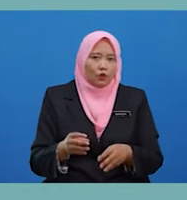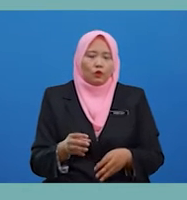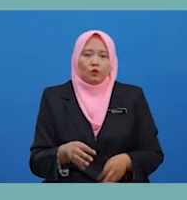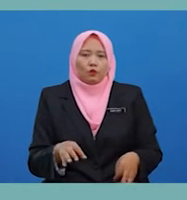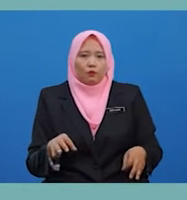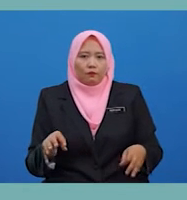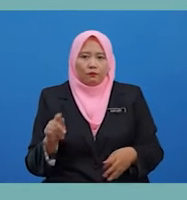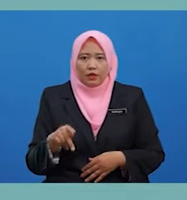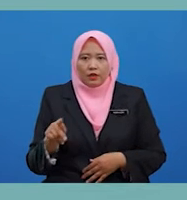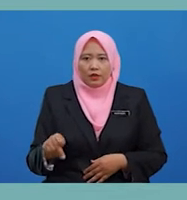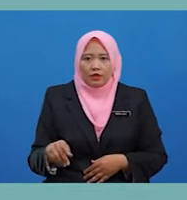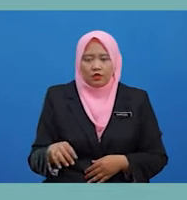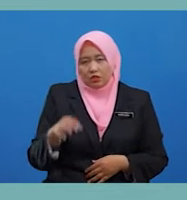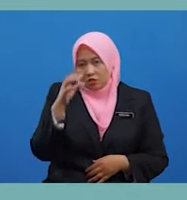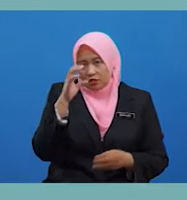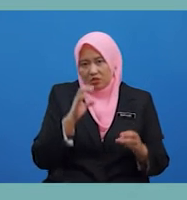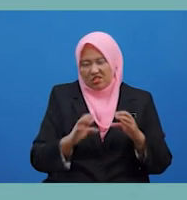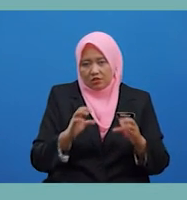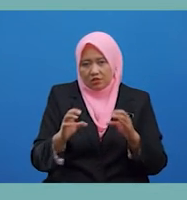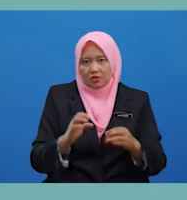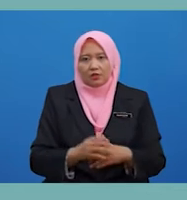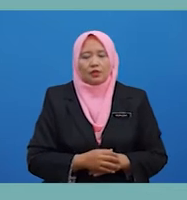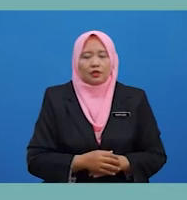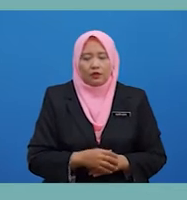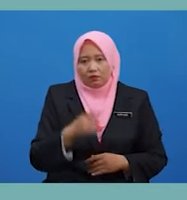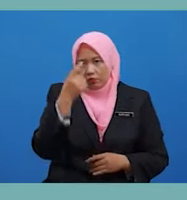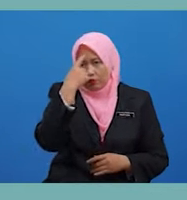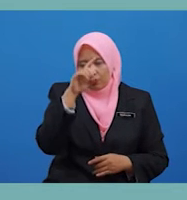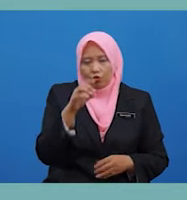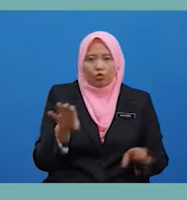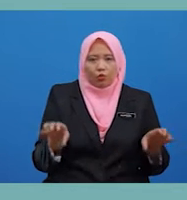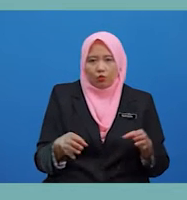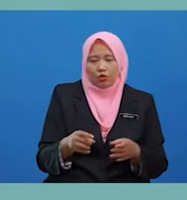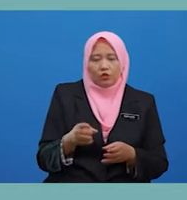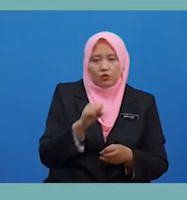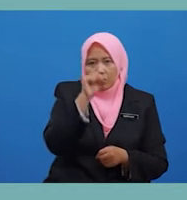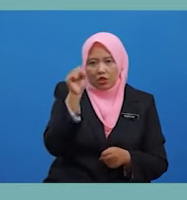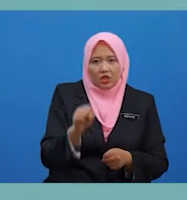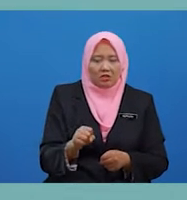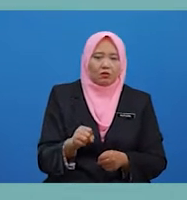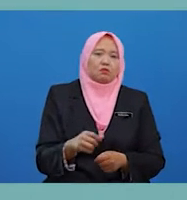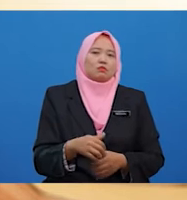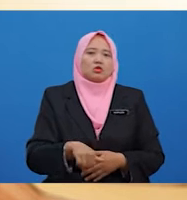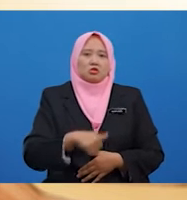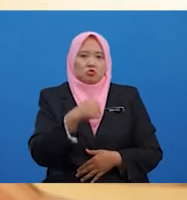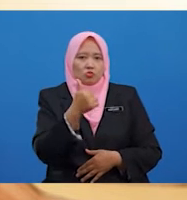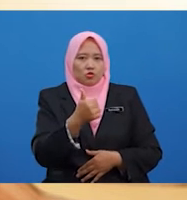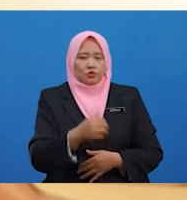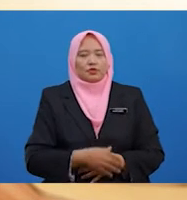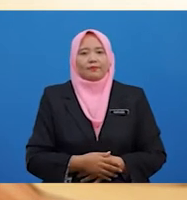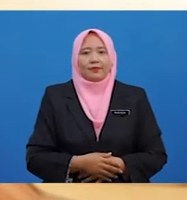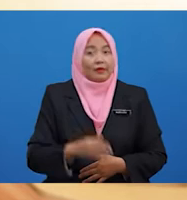perubahan dan perbandingan, maka tiada masalah dalam menjawab soalan ini. Faham